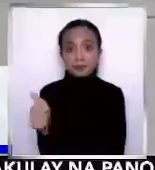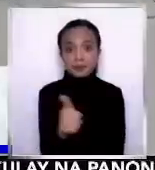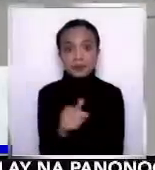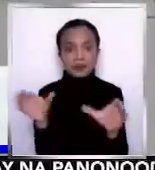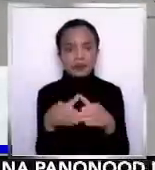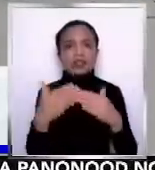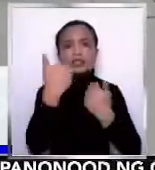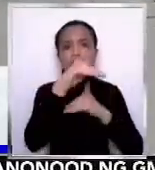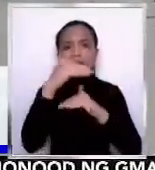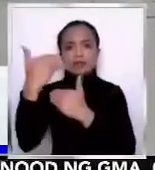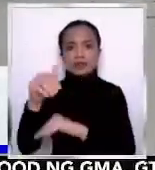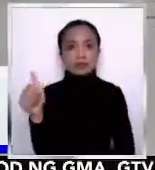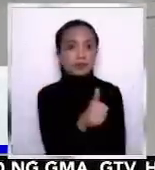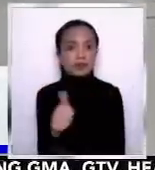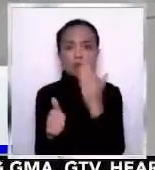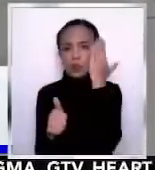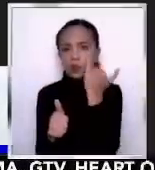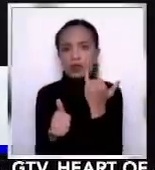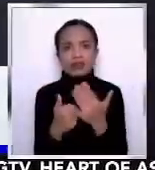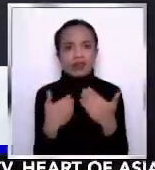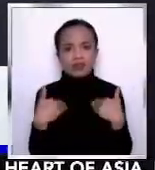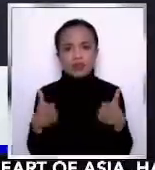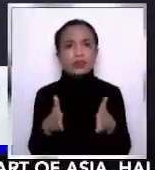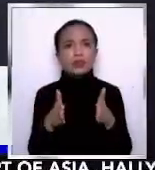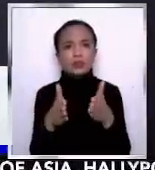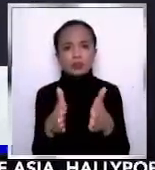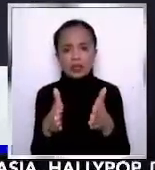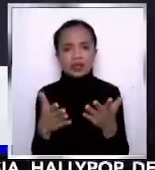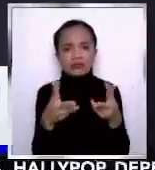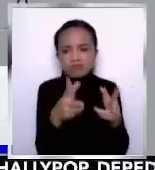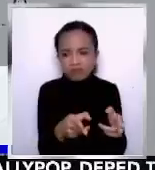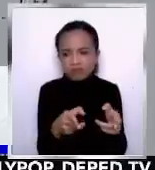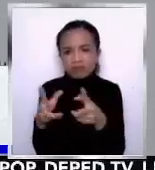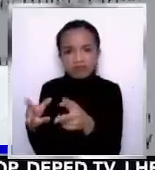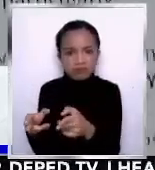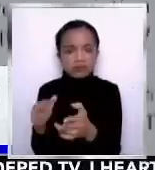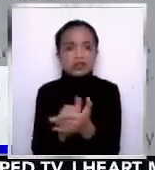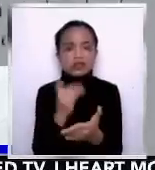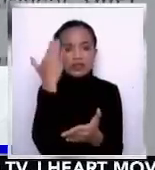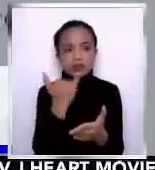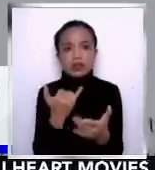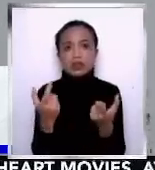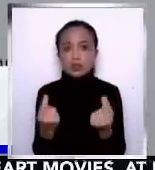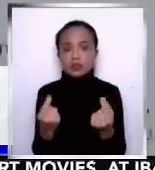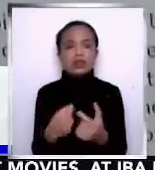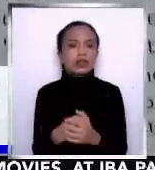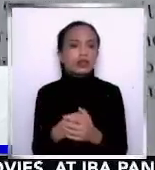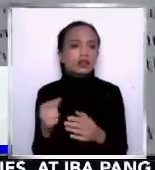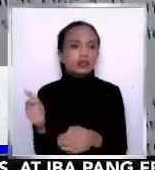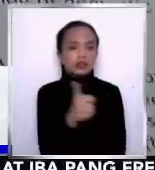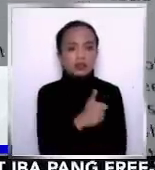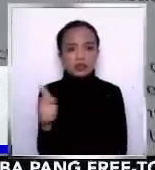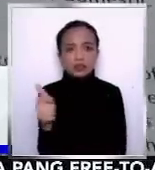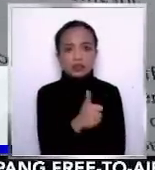dahil rin sa limitado at putol-putol na mga ruta. Kaya ngayong araw, naghain ng pasang Mazda, Alto Dapat Acto, ng